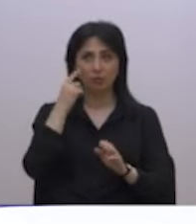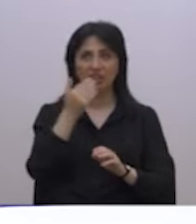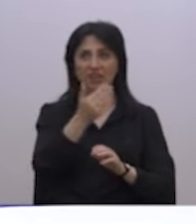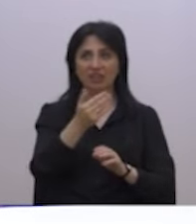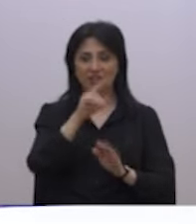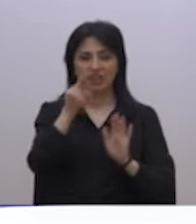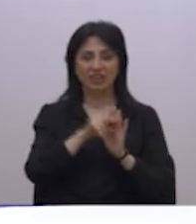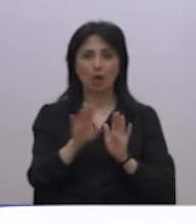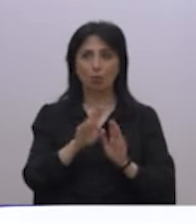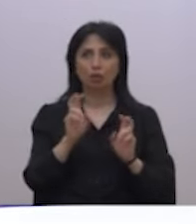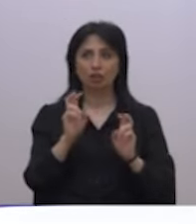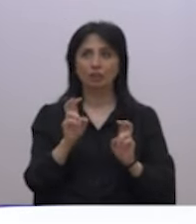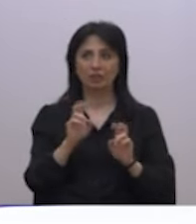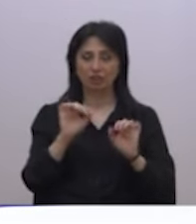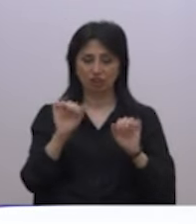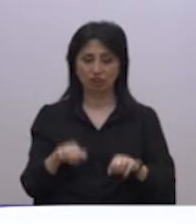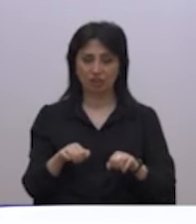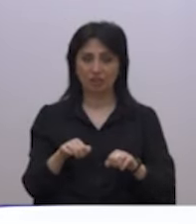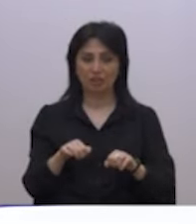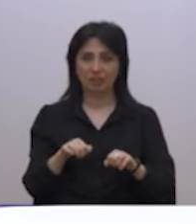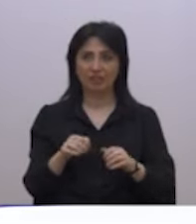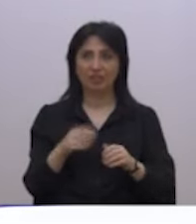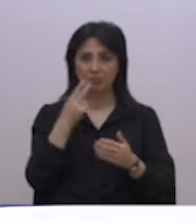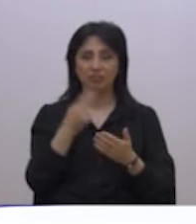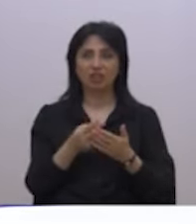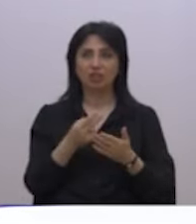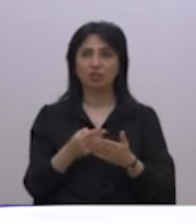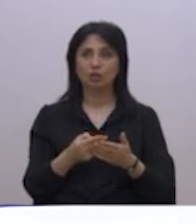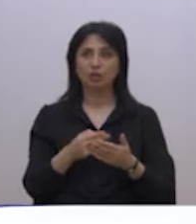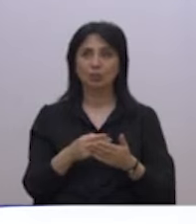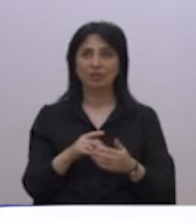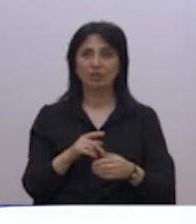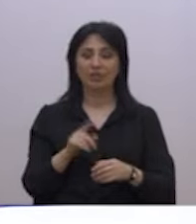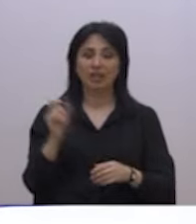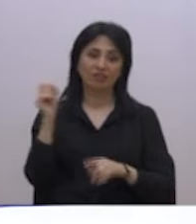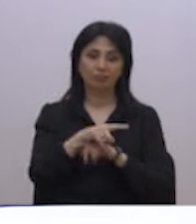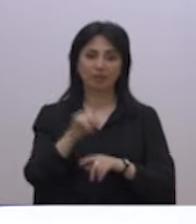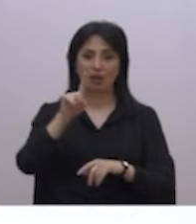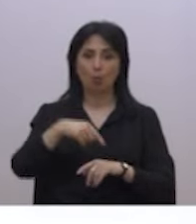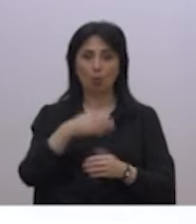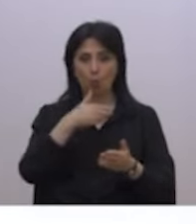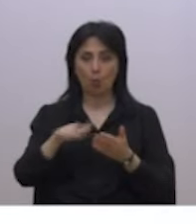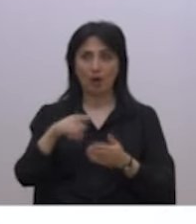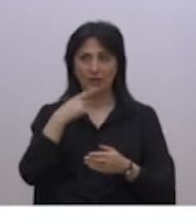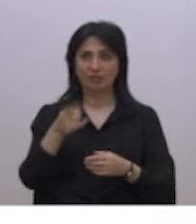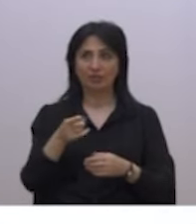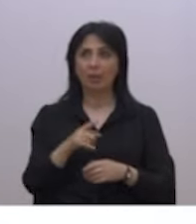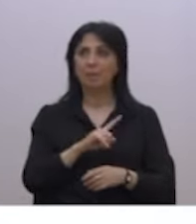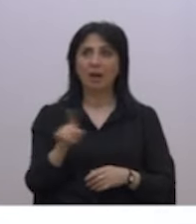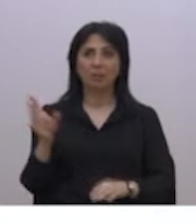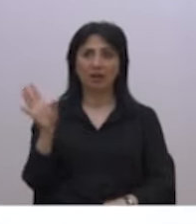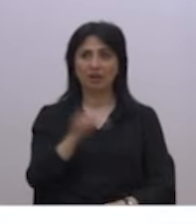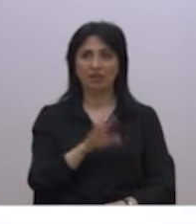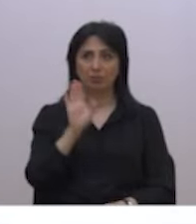თქვენს დაუმორჩილებლობაც შეიძლება მიიჩნიოთ დაკისრებულ მოვალეობაზე უარის თქმა. მაგრამ